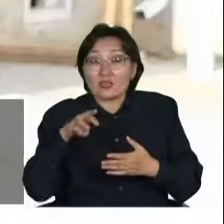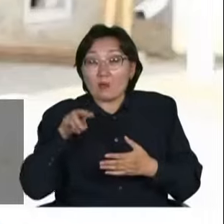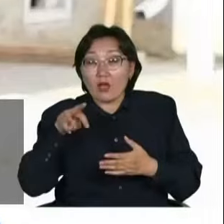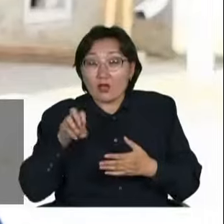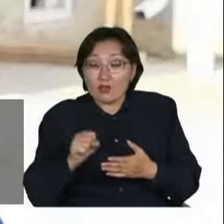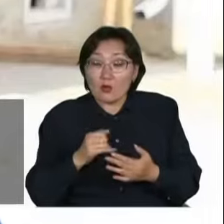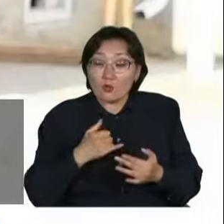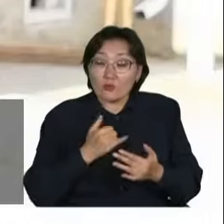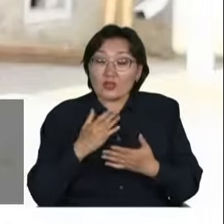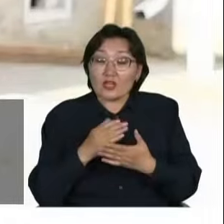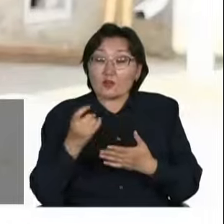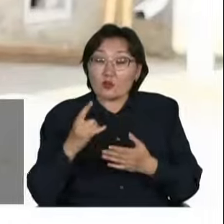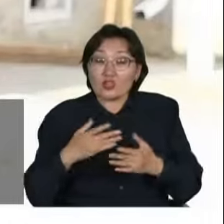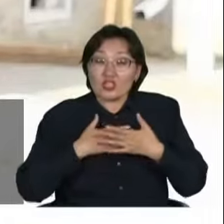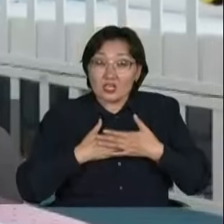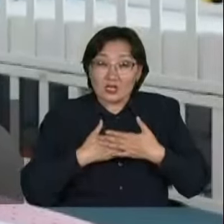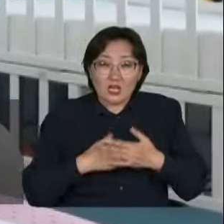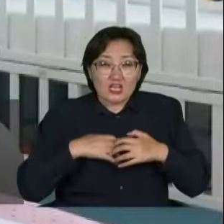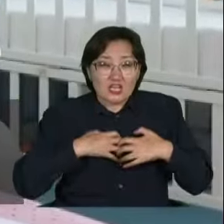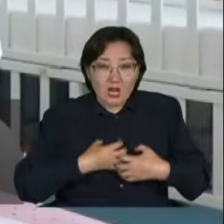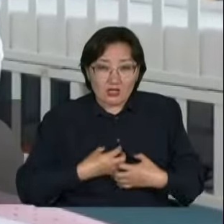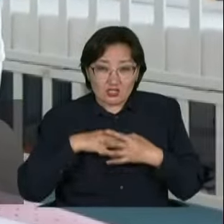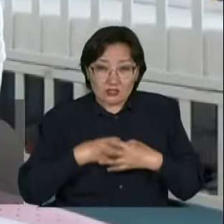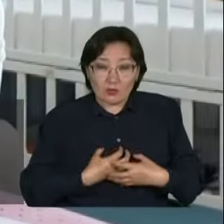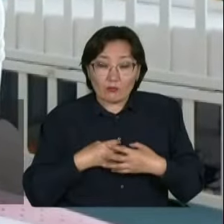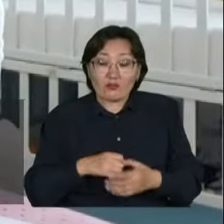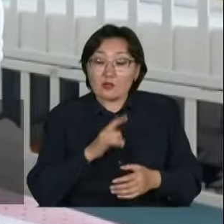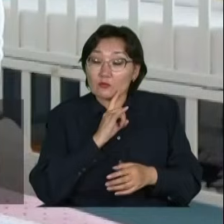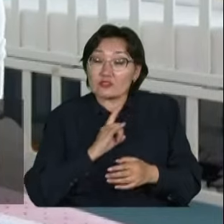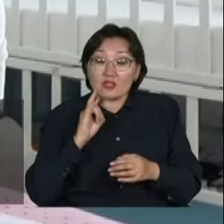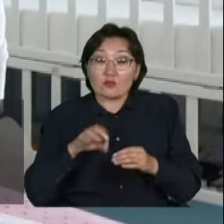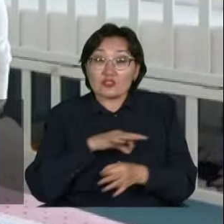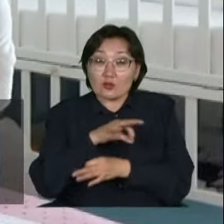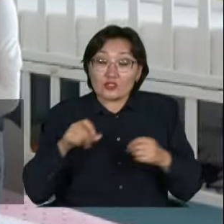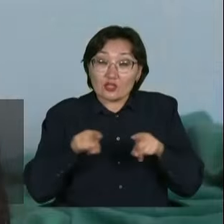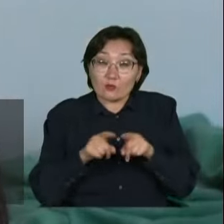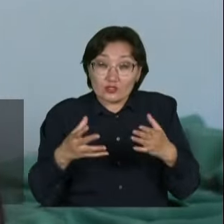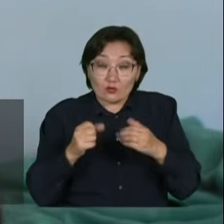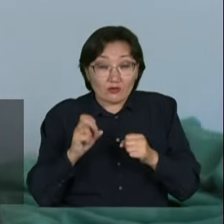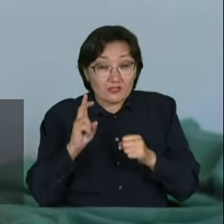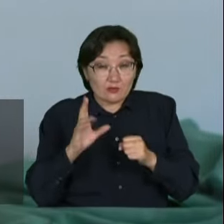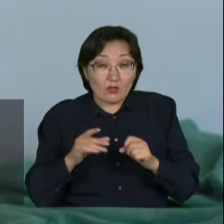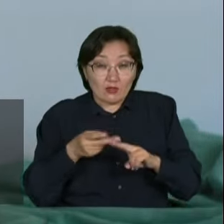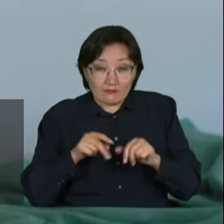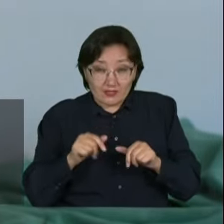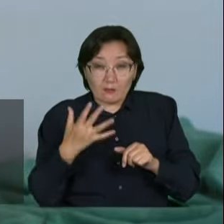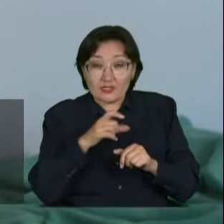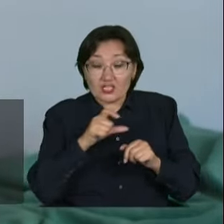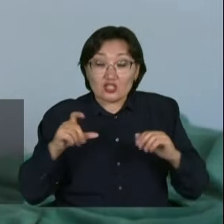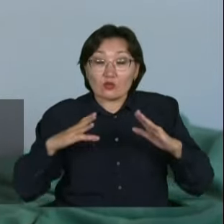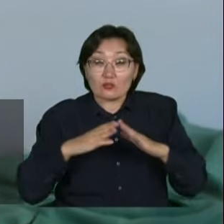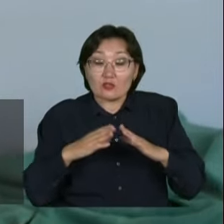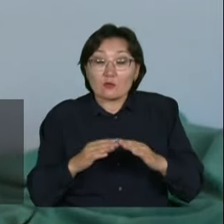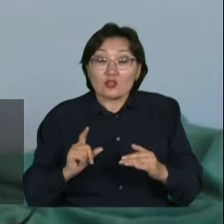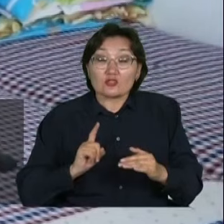вот дышит, кашляет. Фарида Жусупова, сирота, тоже получила квартиру в этом пятиэтажном доме.